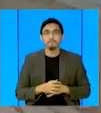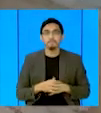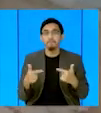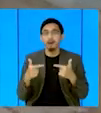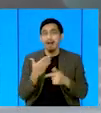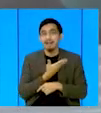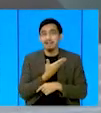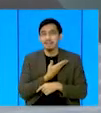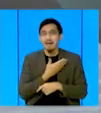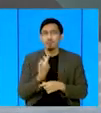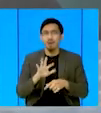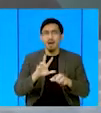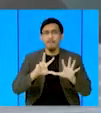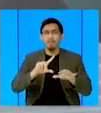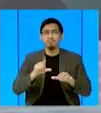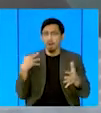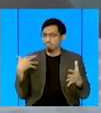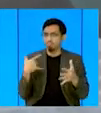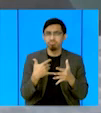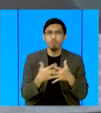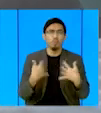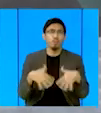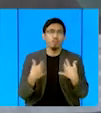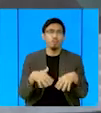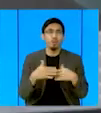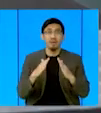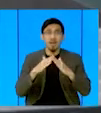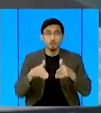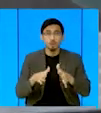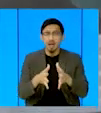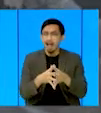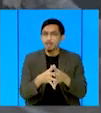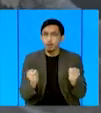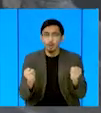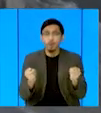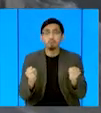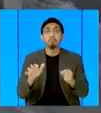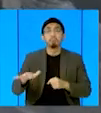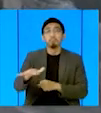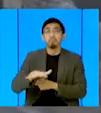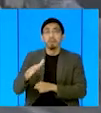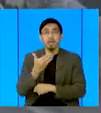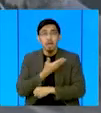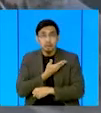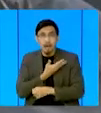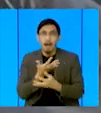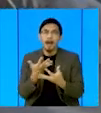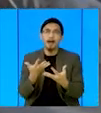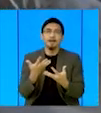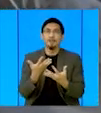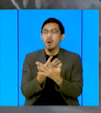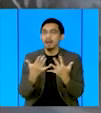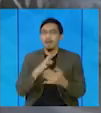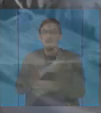Perang di Gaza yang telah berlangsung lebih dari 8 bulan telah menghancurkan bukan saja infrastruktur di wilayah Gaza, tetapi juga